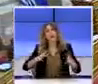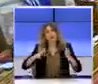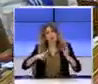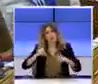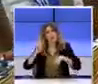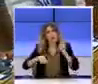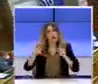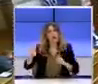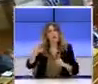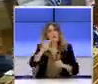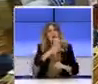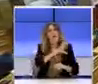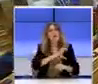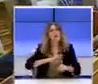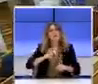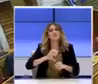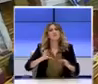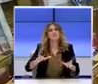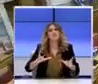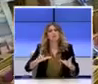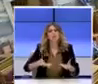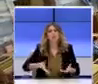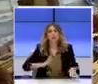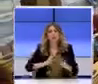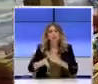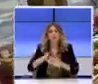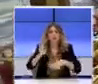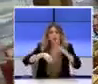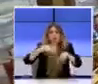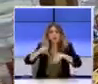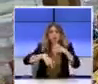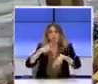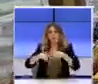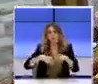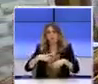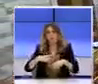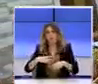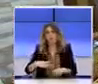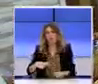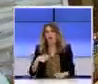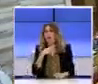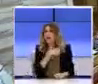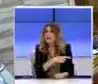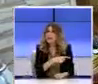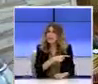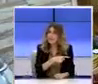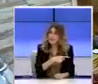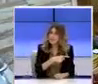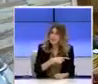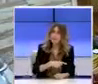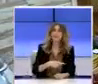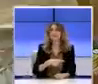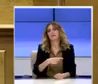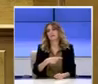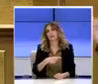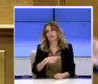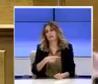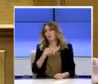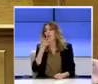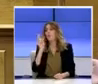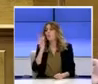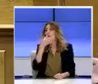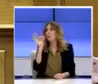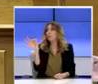Διότι εσείς που πριν από λίγο από αυτό εδώ το βήμα καυτηριάζατε τη λογική των διμερών συμφωνιών, χωρίς